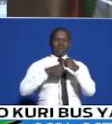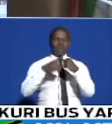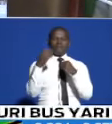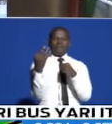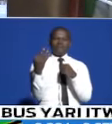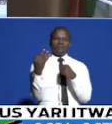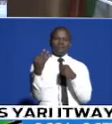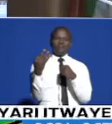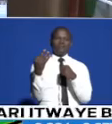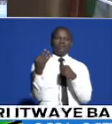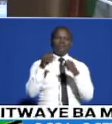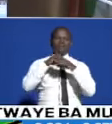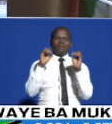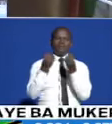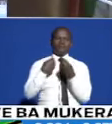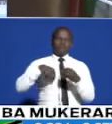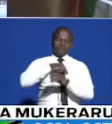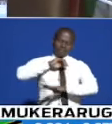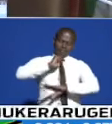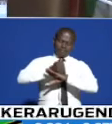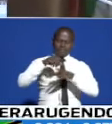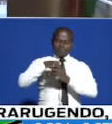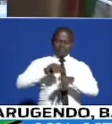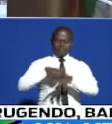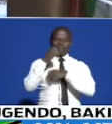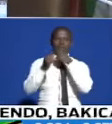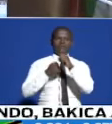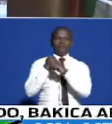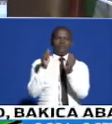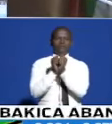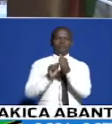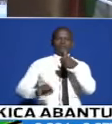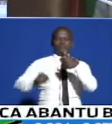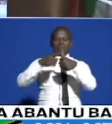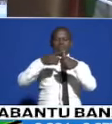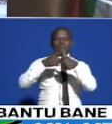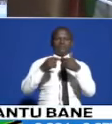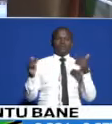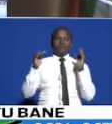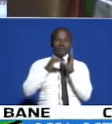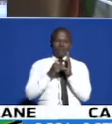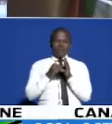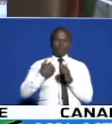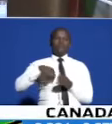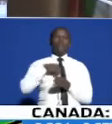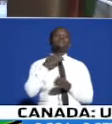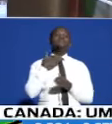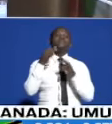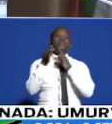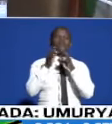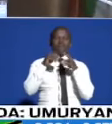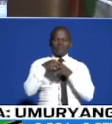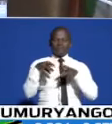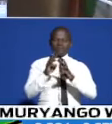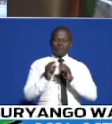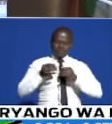2063 umuryango wacu wihaye mu gihe cy'imyaka 10 ya mbere. Ikindi nshaka gushimangira mu rwego rwo